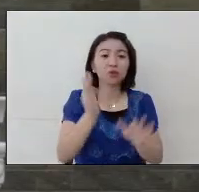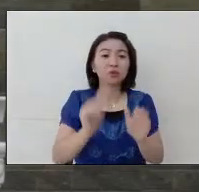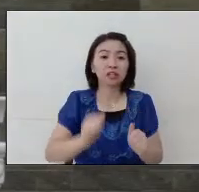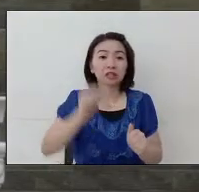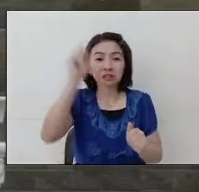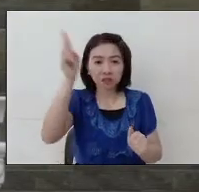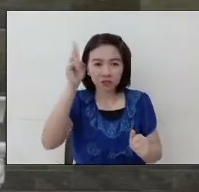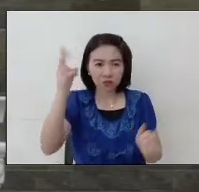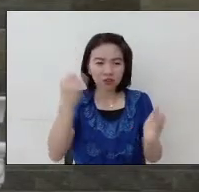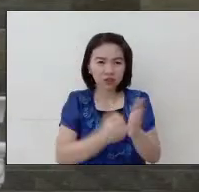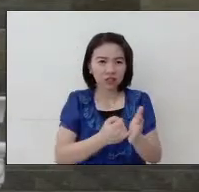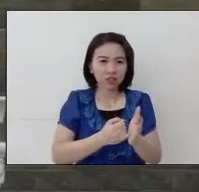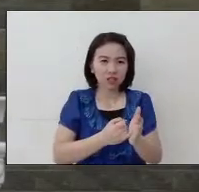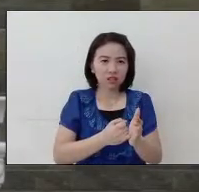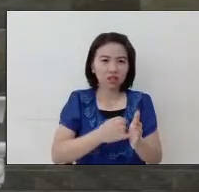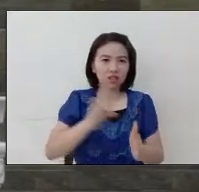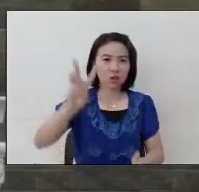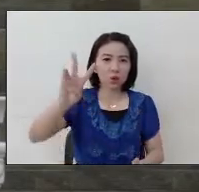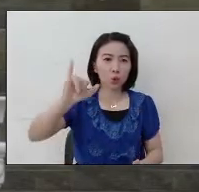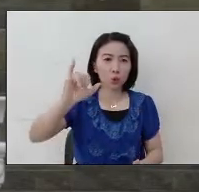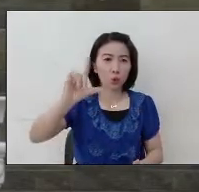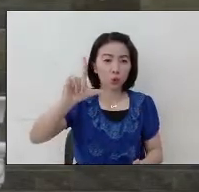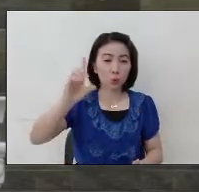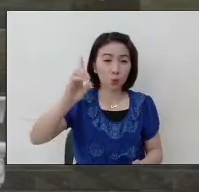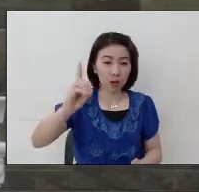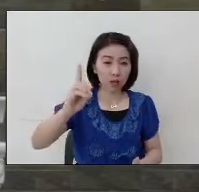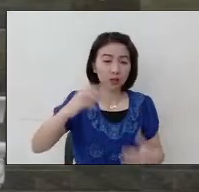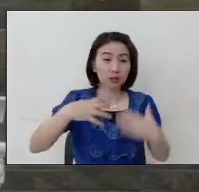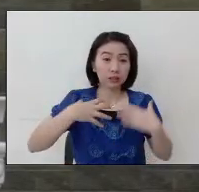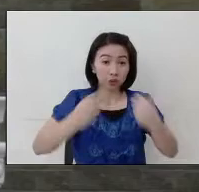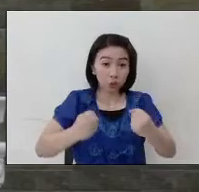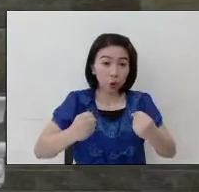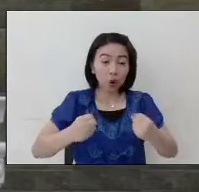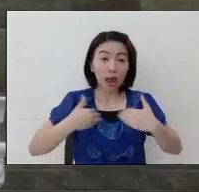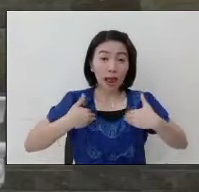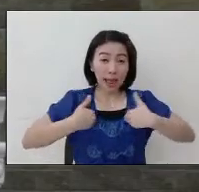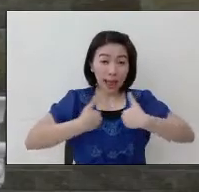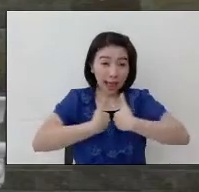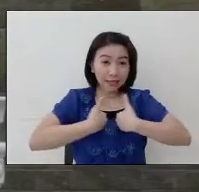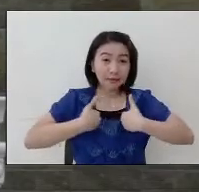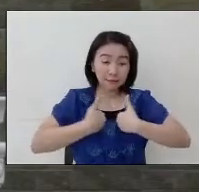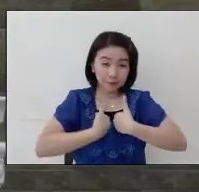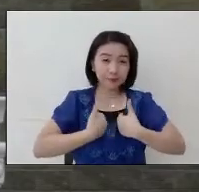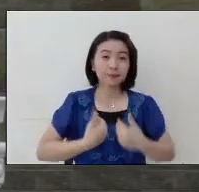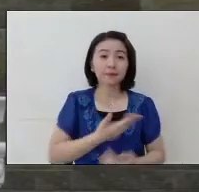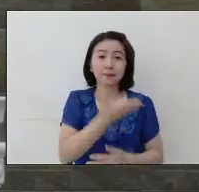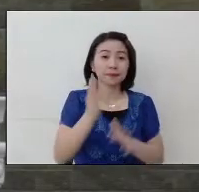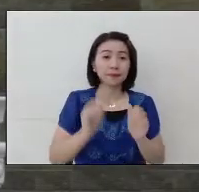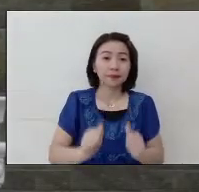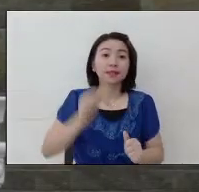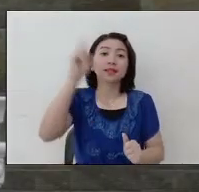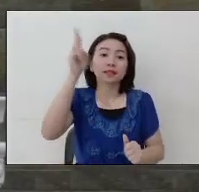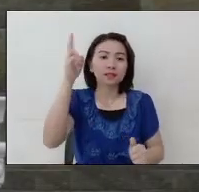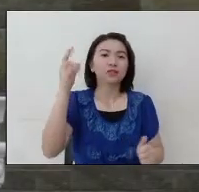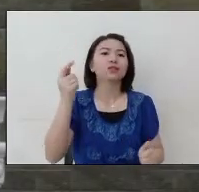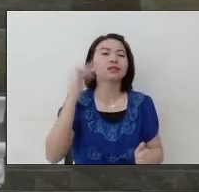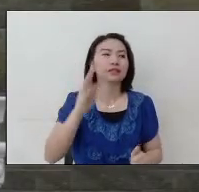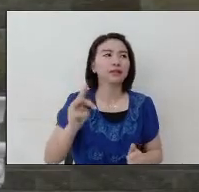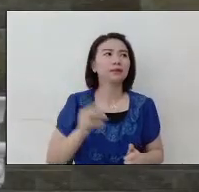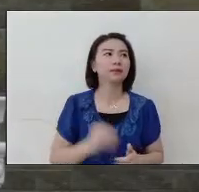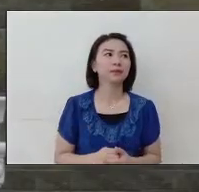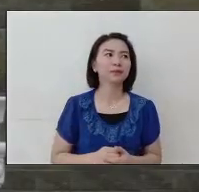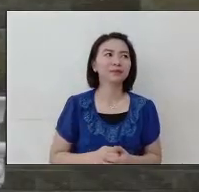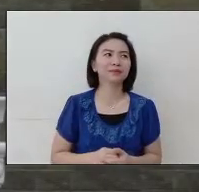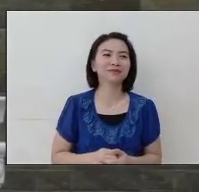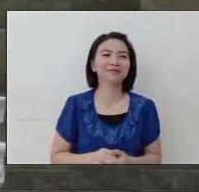kapakipakinabang po yan. See? Eh kung yung tigre nga, natitame. yung crocodile. Nung nandoon ako sa Thailand,